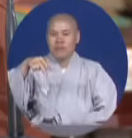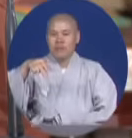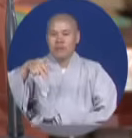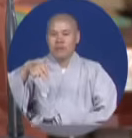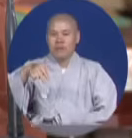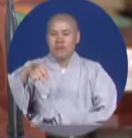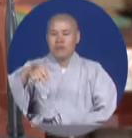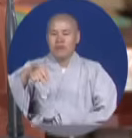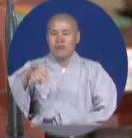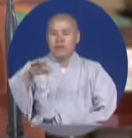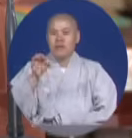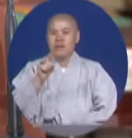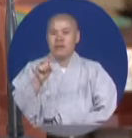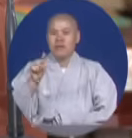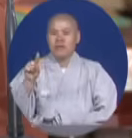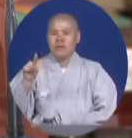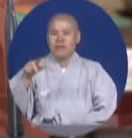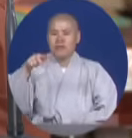소유를